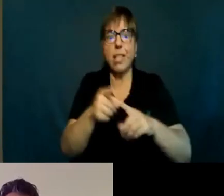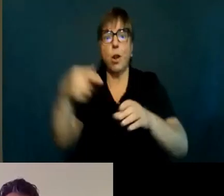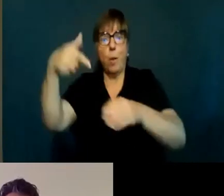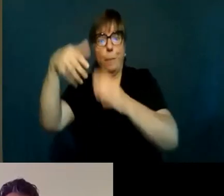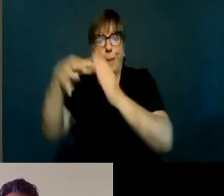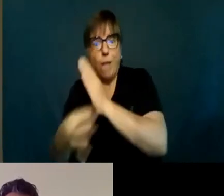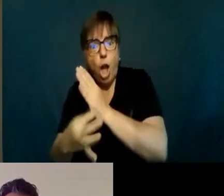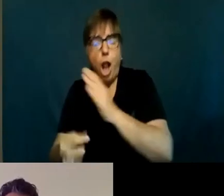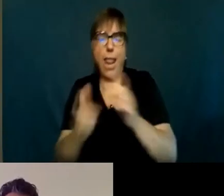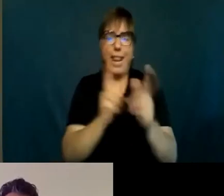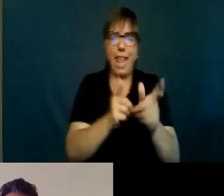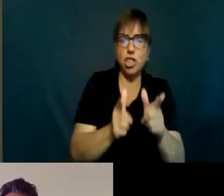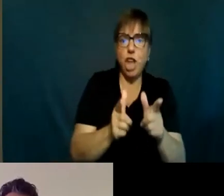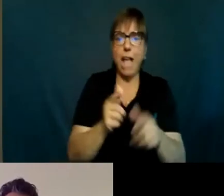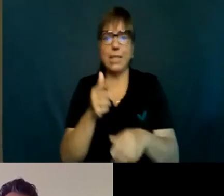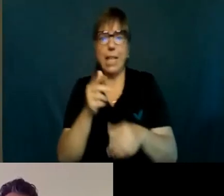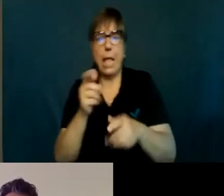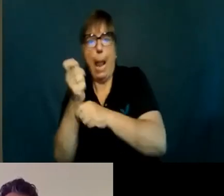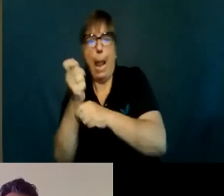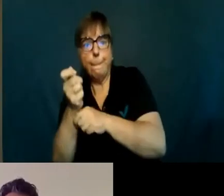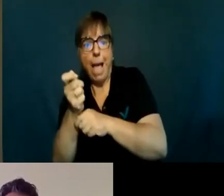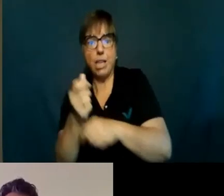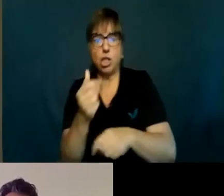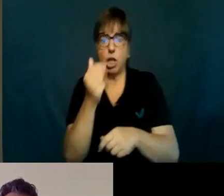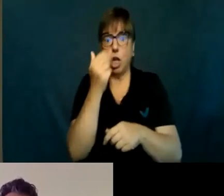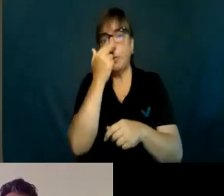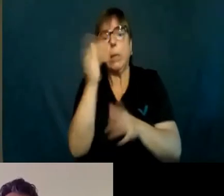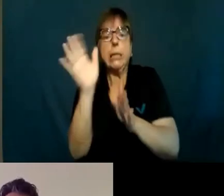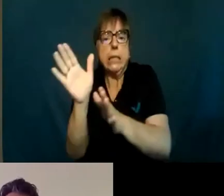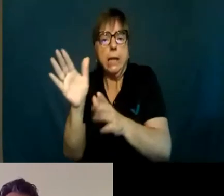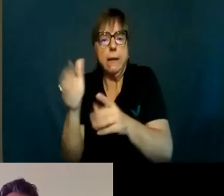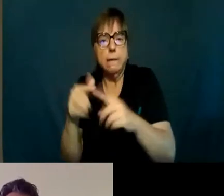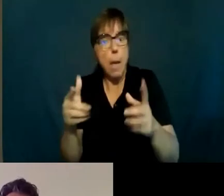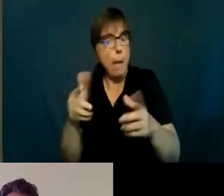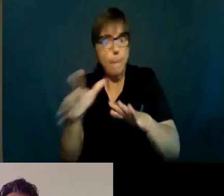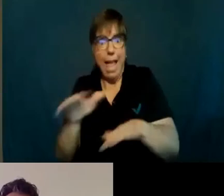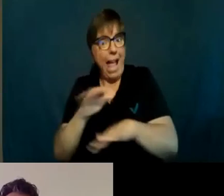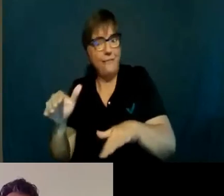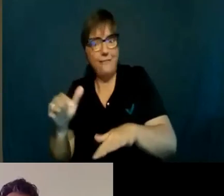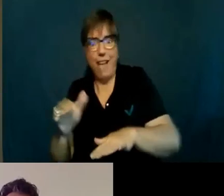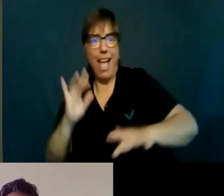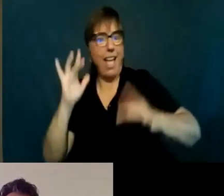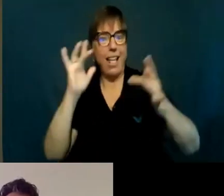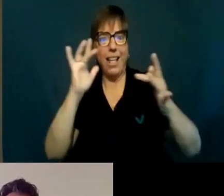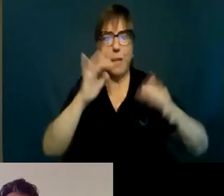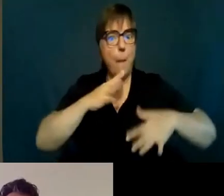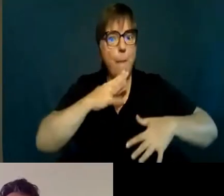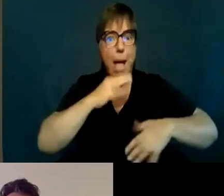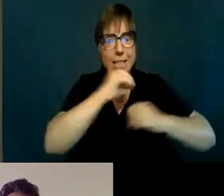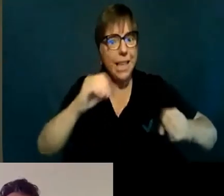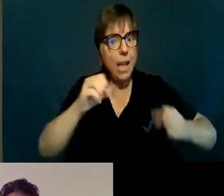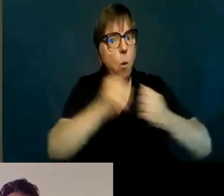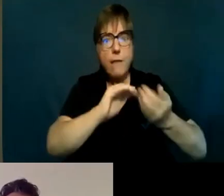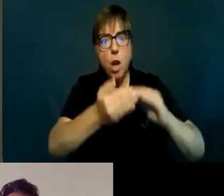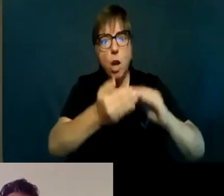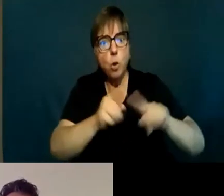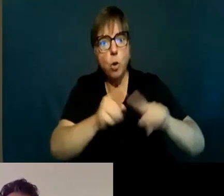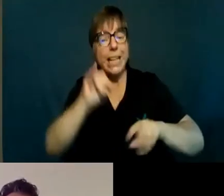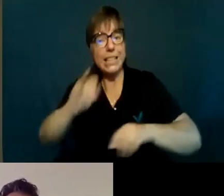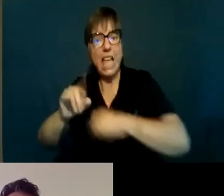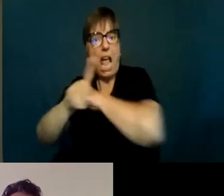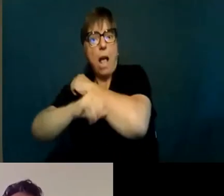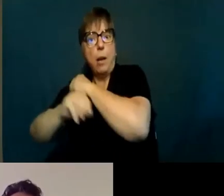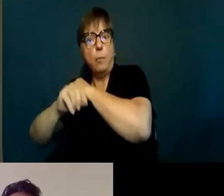la chasse et la pêche sportive, sans se coordonner au préalable avec les communautés autochtones et plus susceptibles d'être touchées par l'arrivée massive de travailleurs